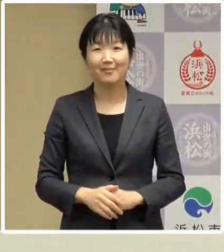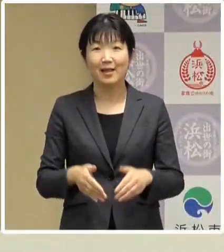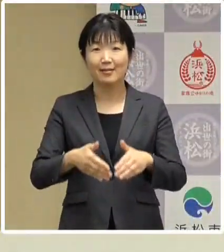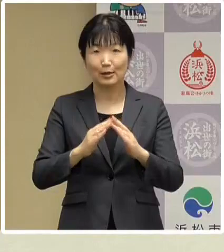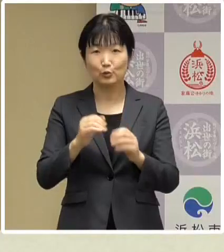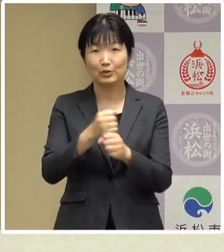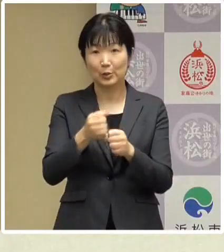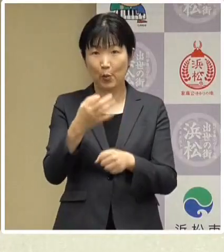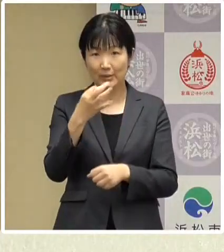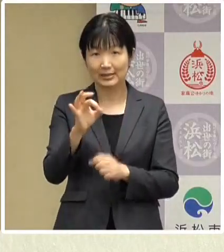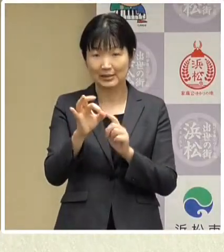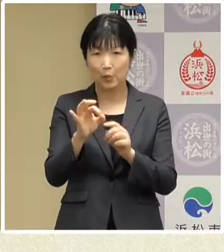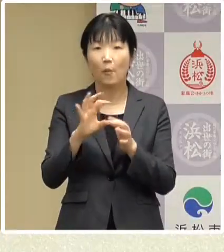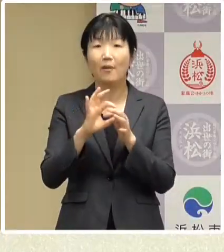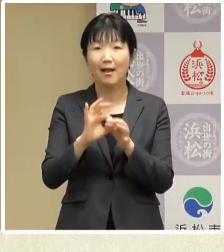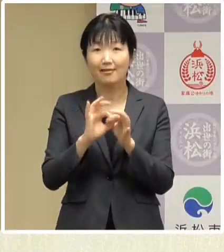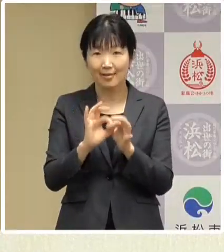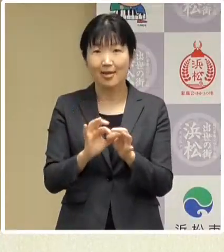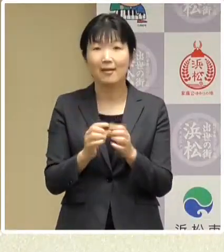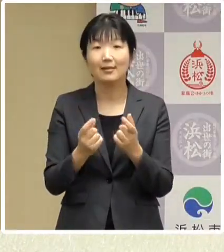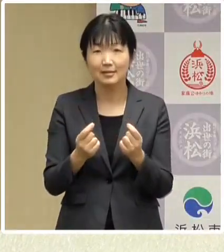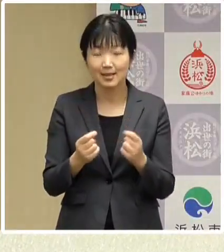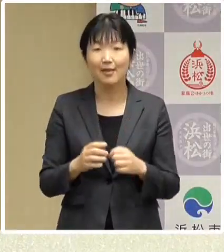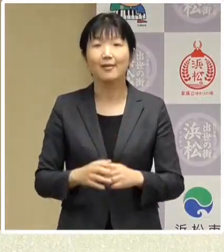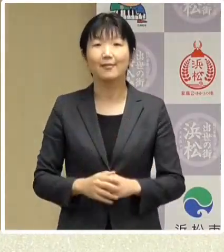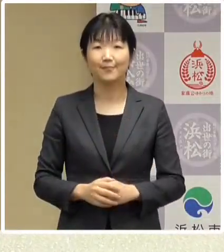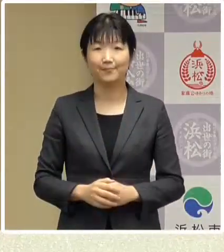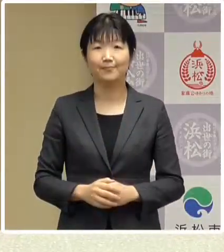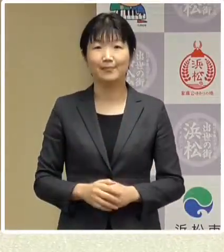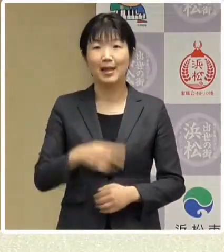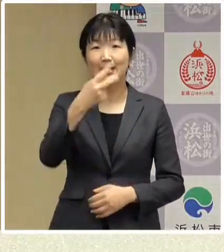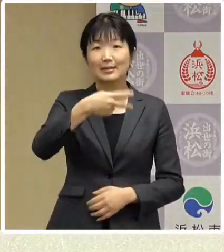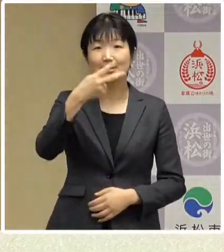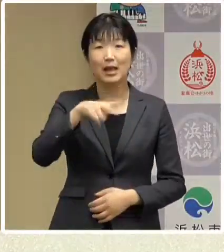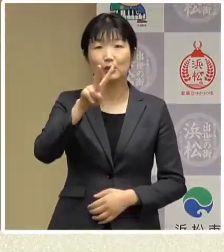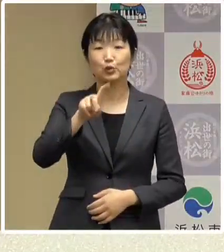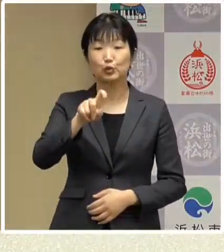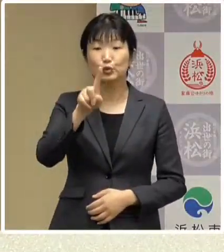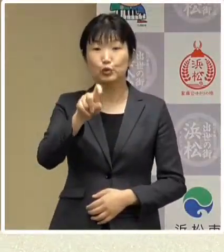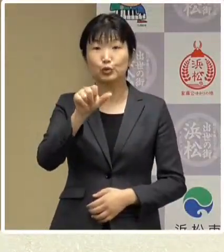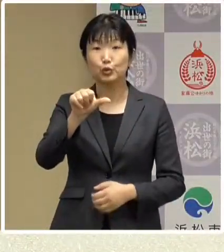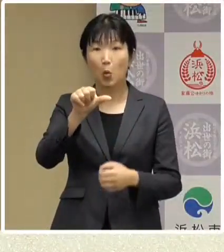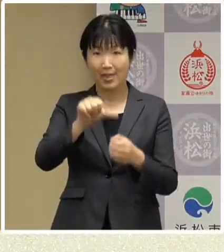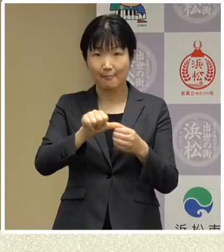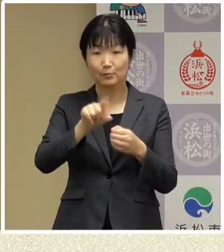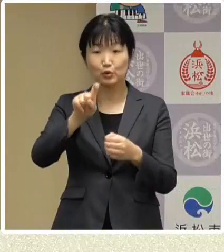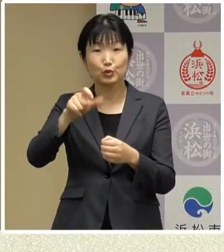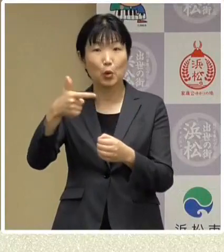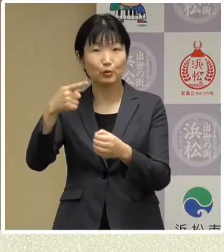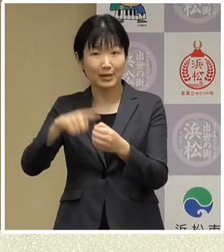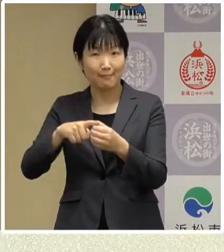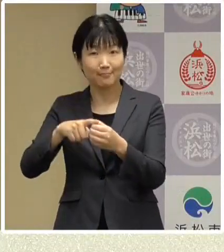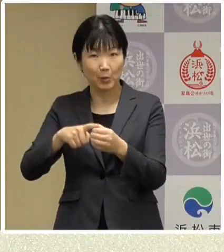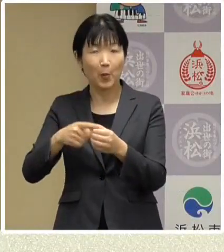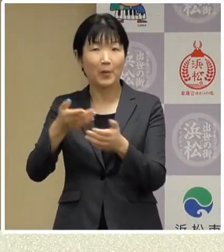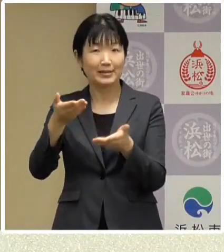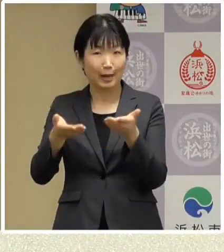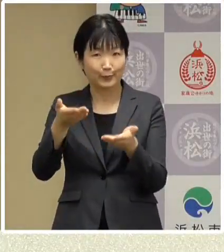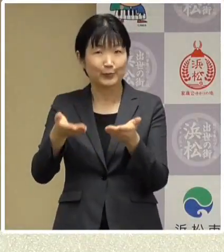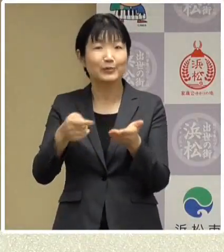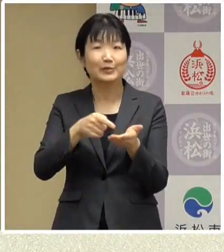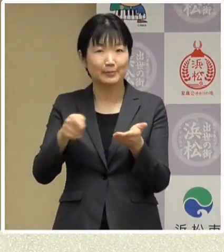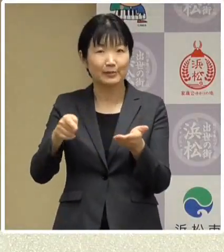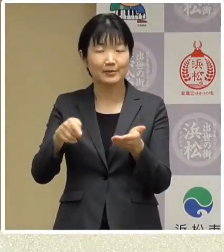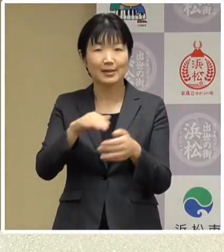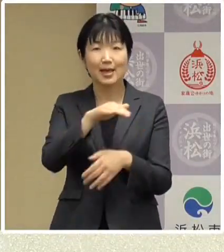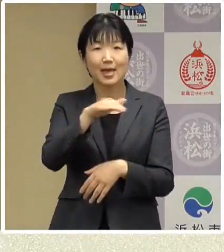費の関係になると思いますけれども、2015年度16年度と比較させていただきますが、そのあた